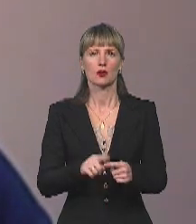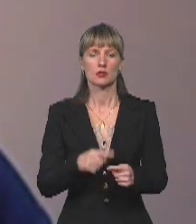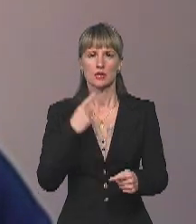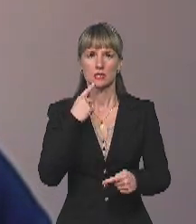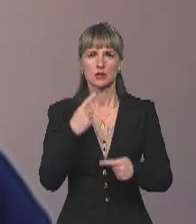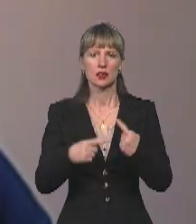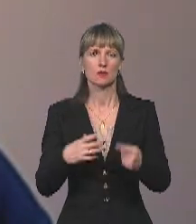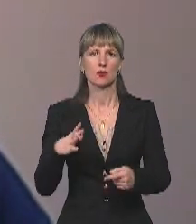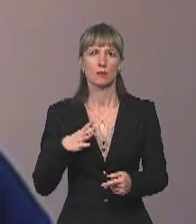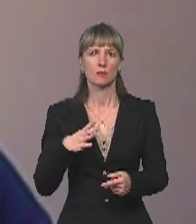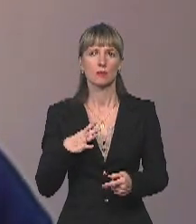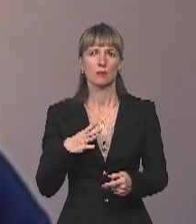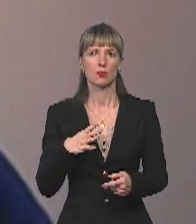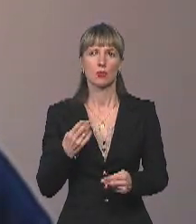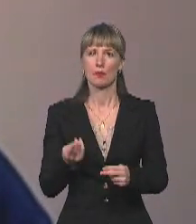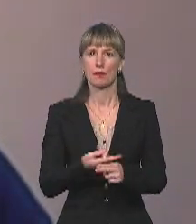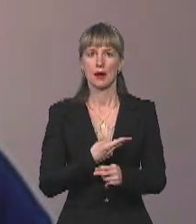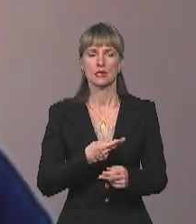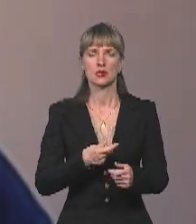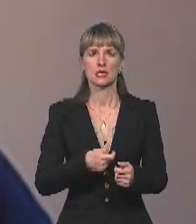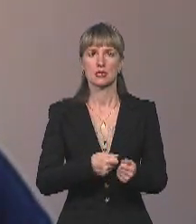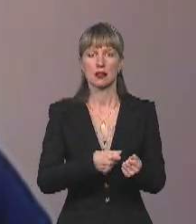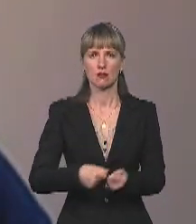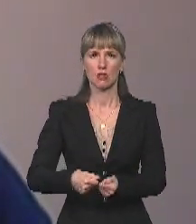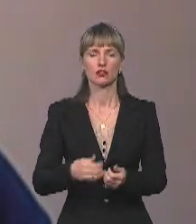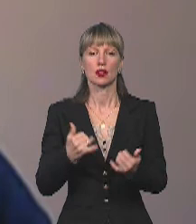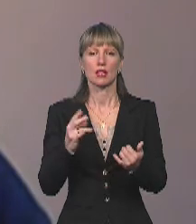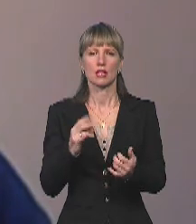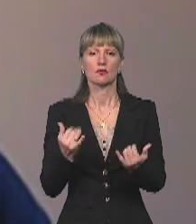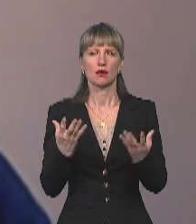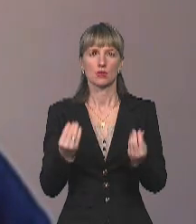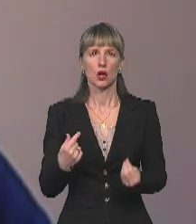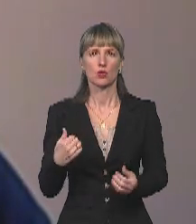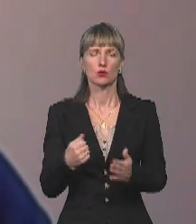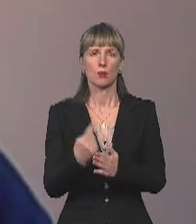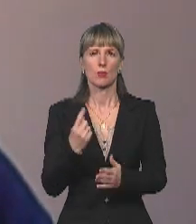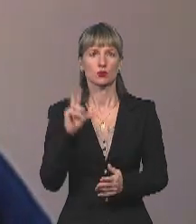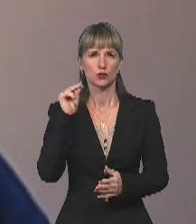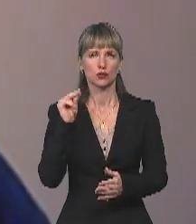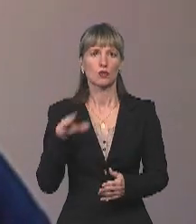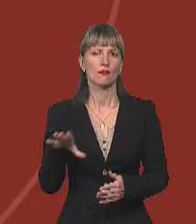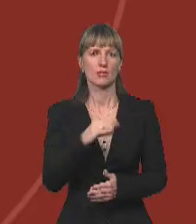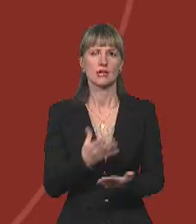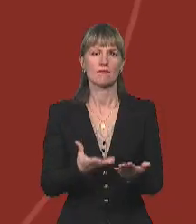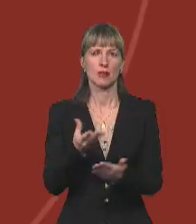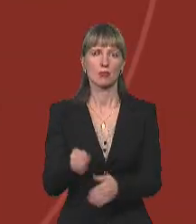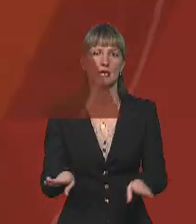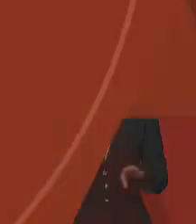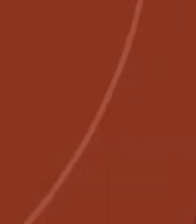завжди було без яких затримок. На сьогоднішній день у нас по перше число всі виплати закриті.